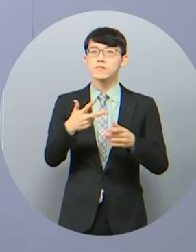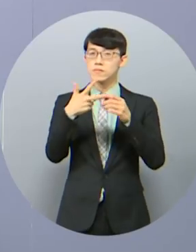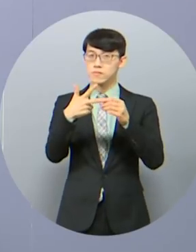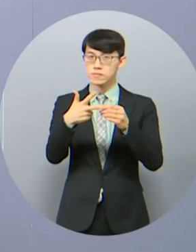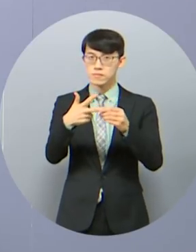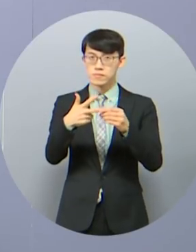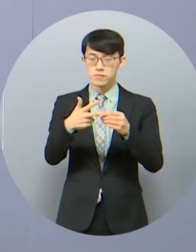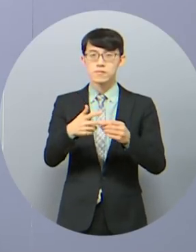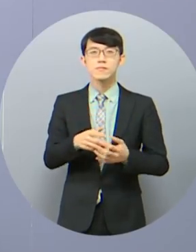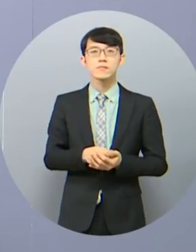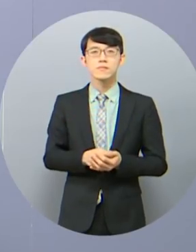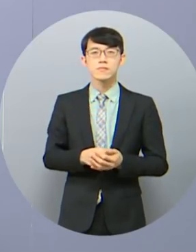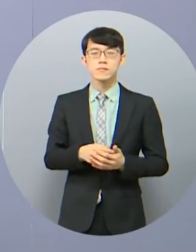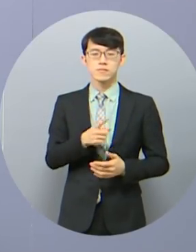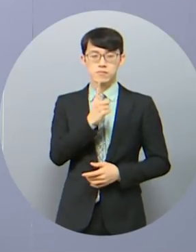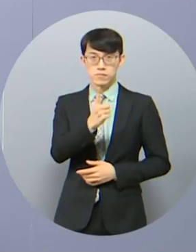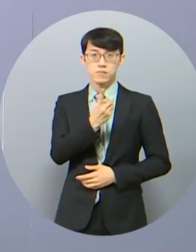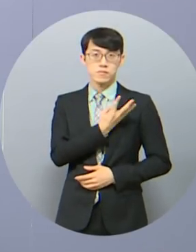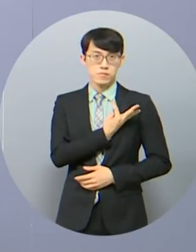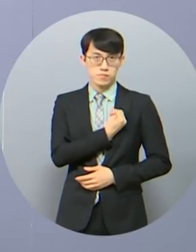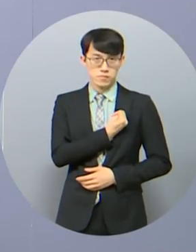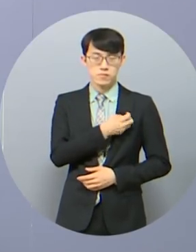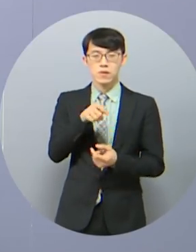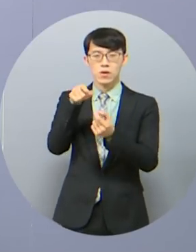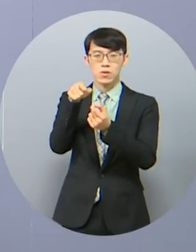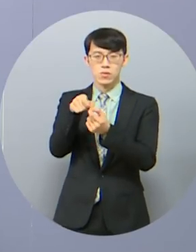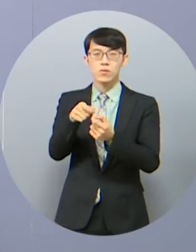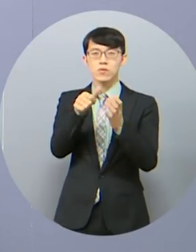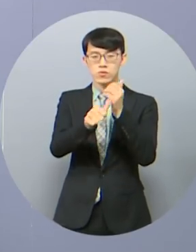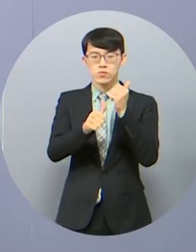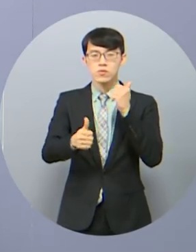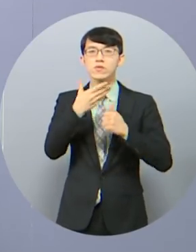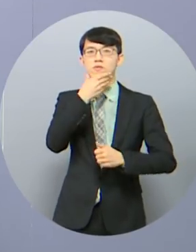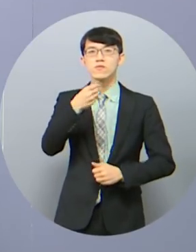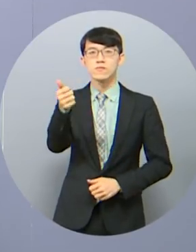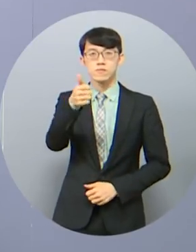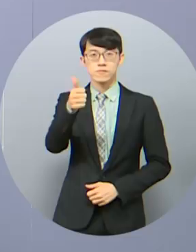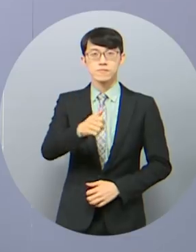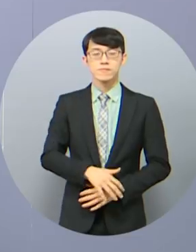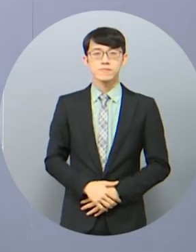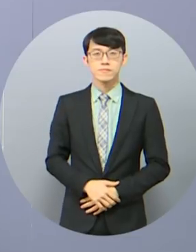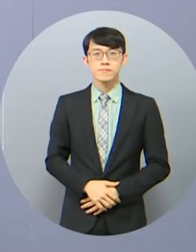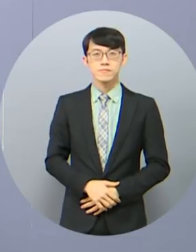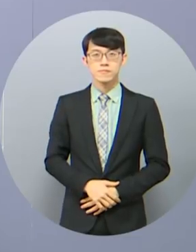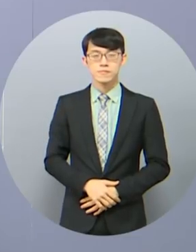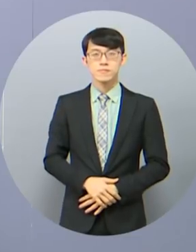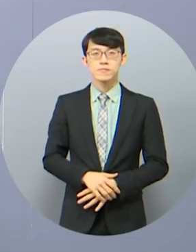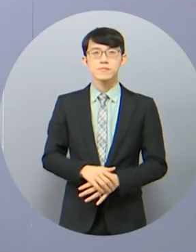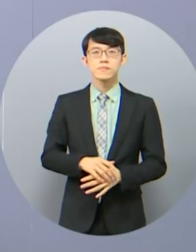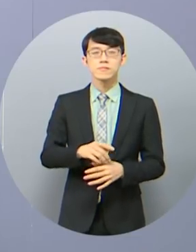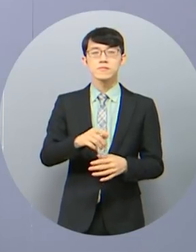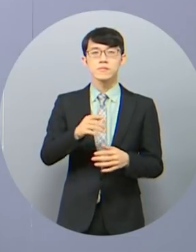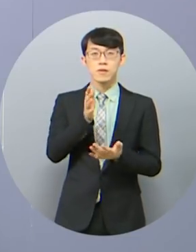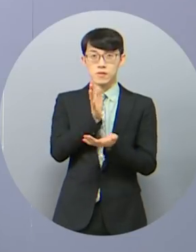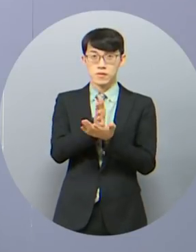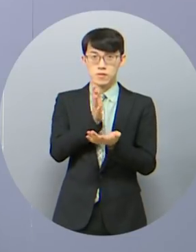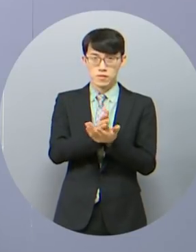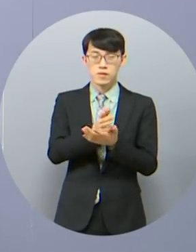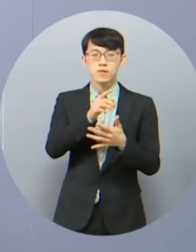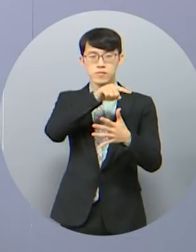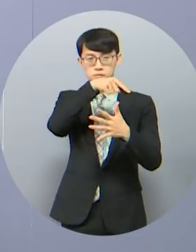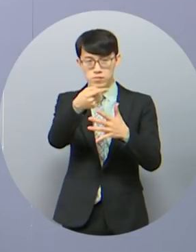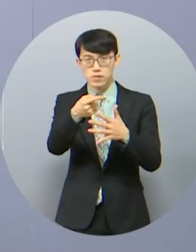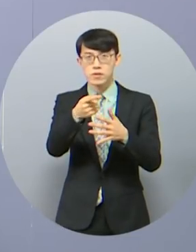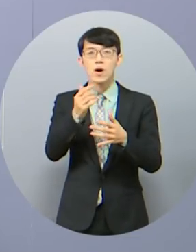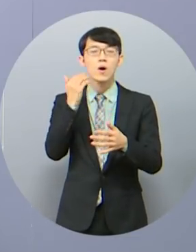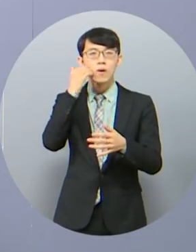是登记第一号候选人吕孙福先生。轮到政见发表者，经连续唱